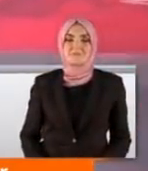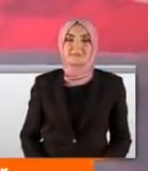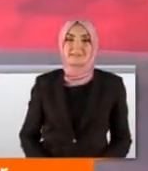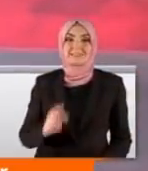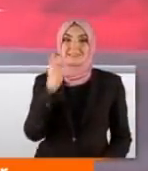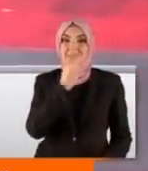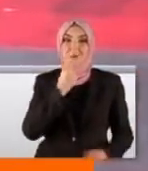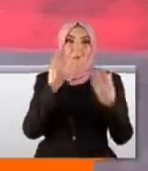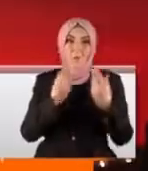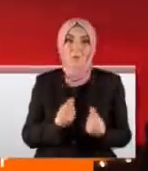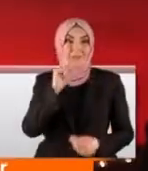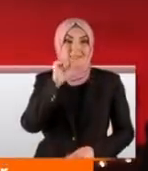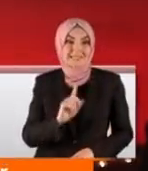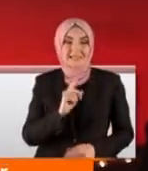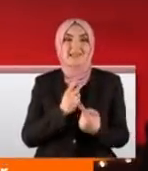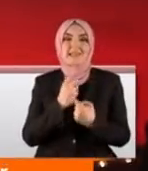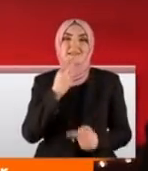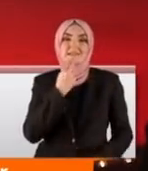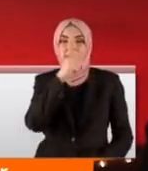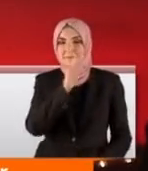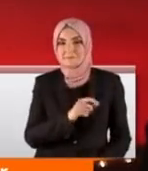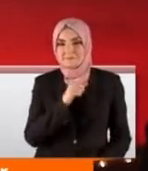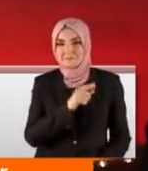ilk isim Yıldız Tilbe'ydi. Vallahi izlemişiz